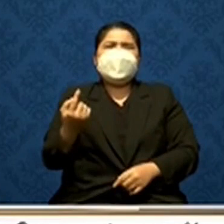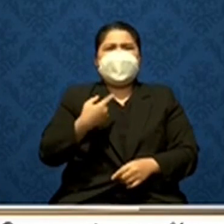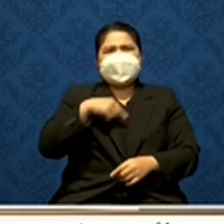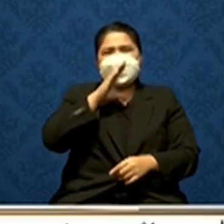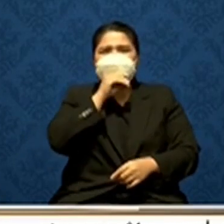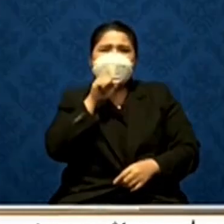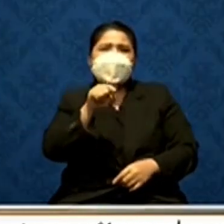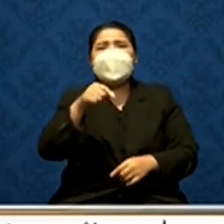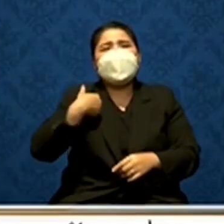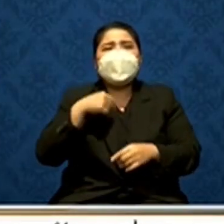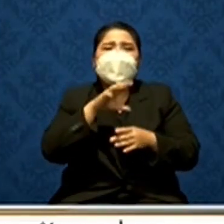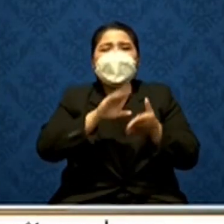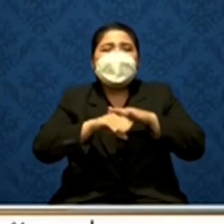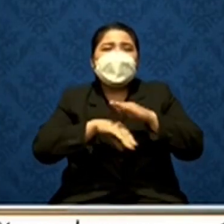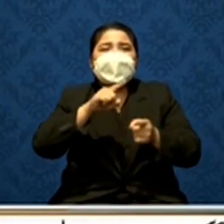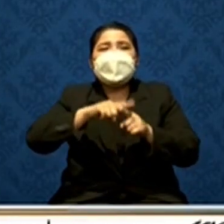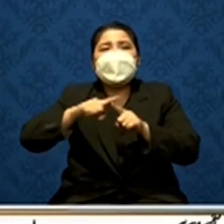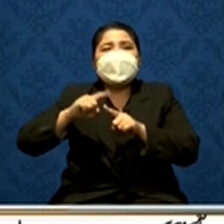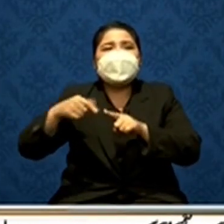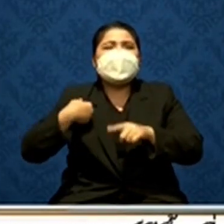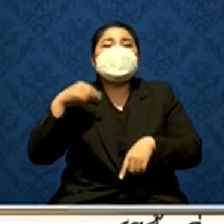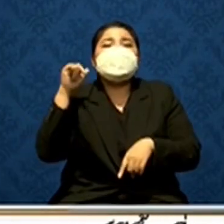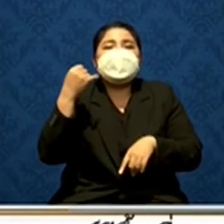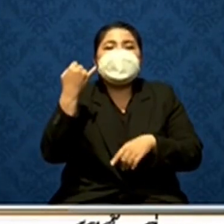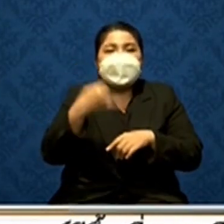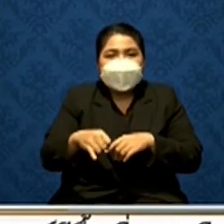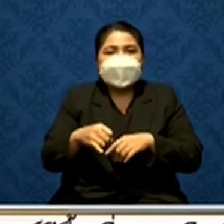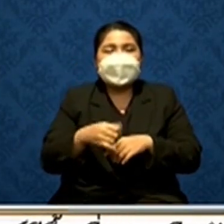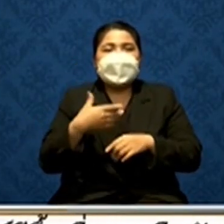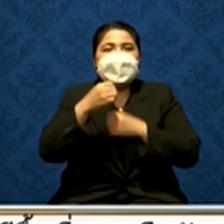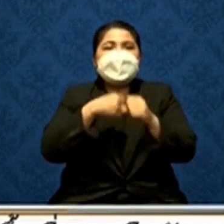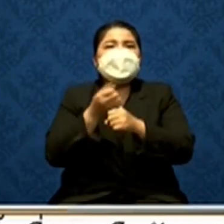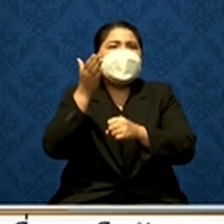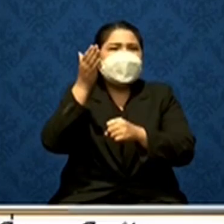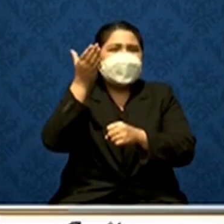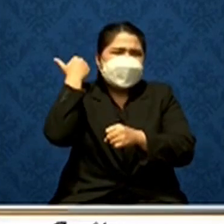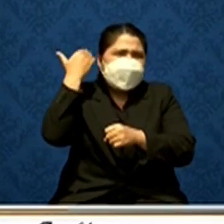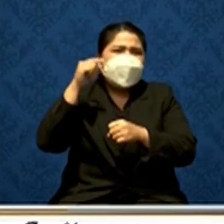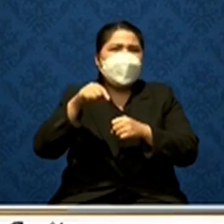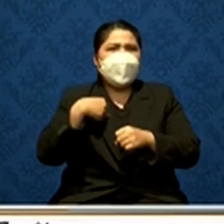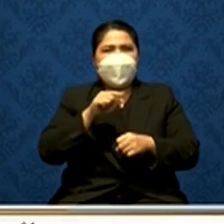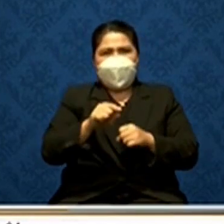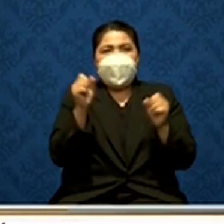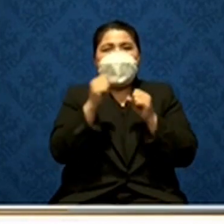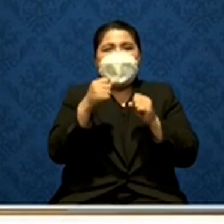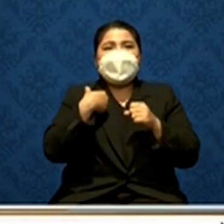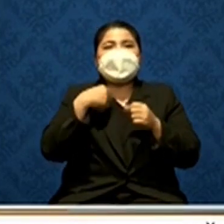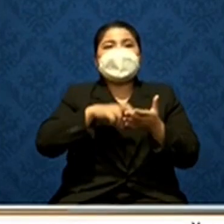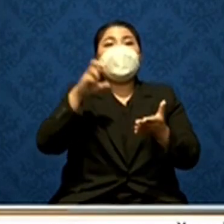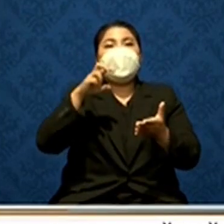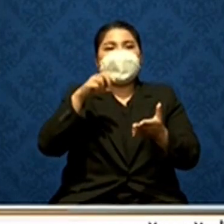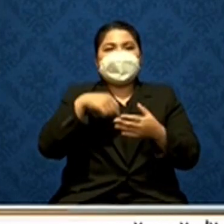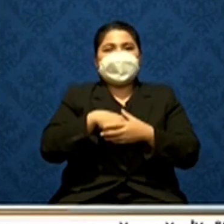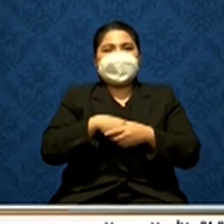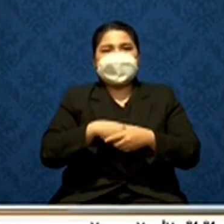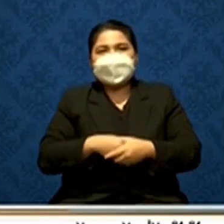ด ไมื่ Cap ไม ขพภครัท่อน คำว่าก